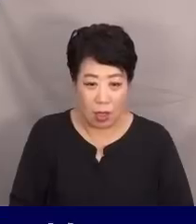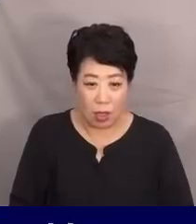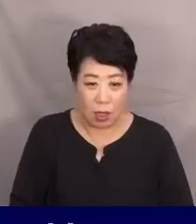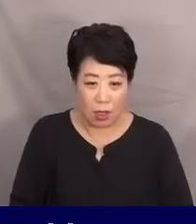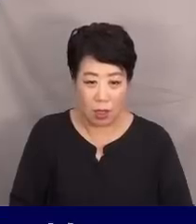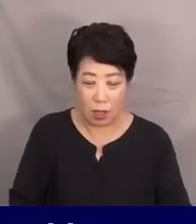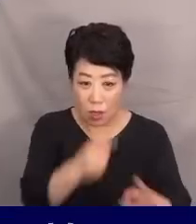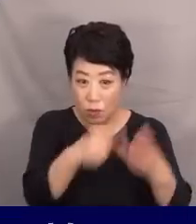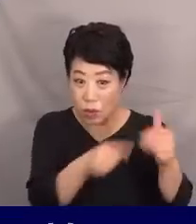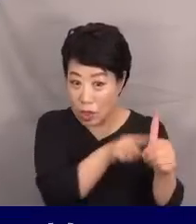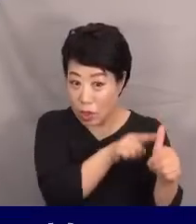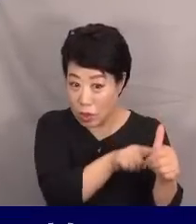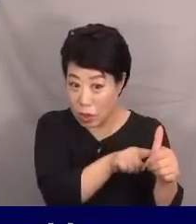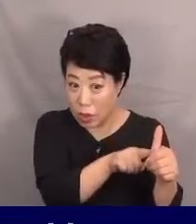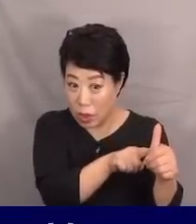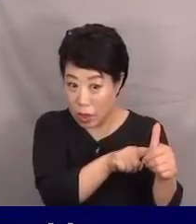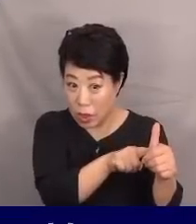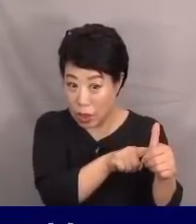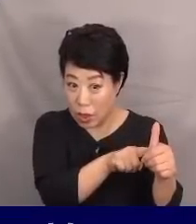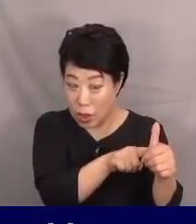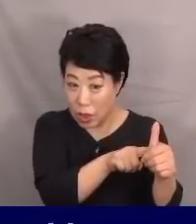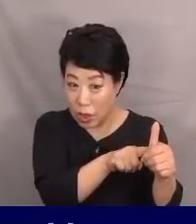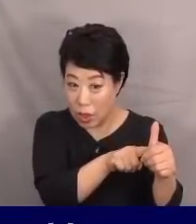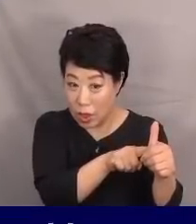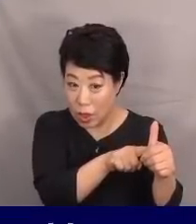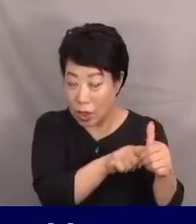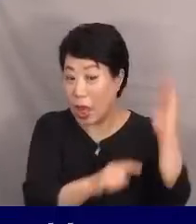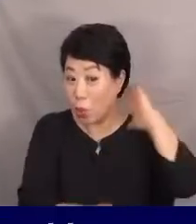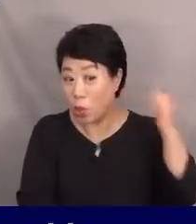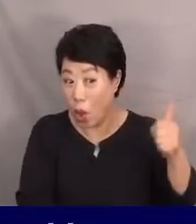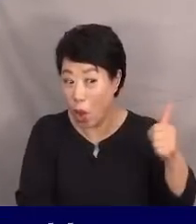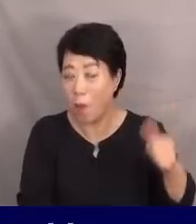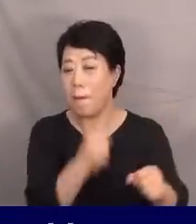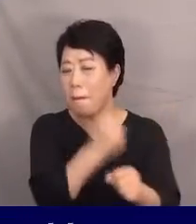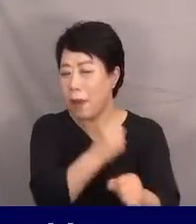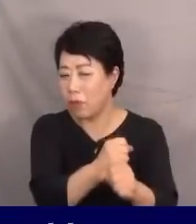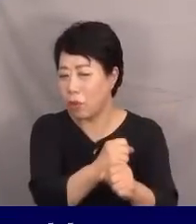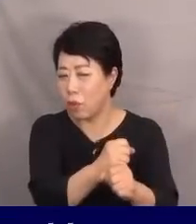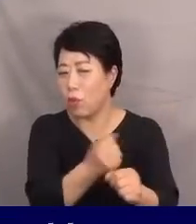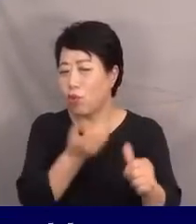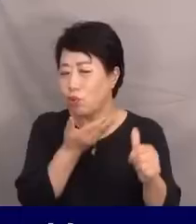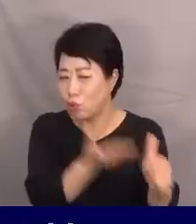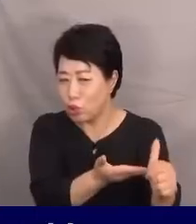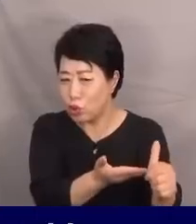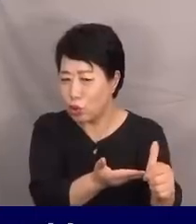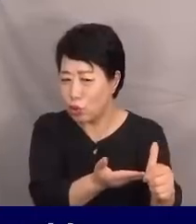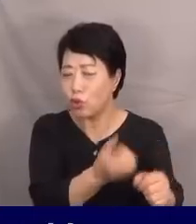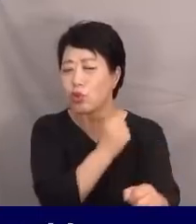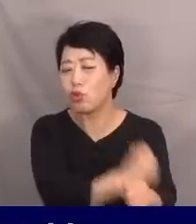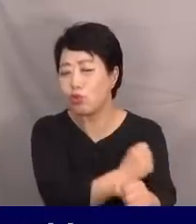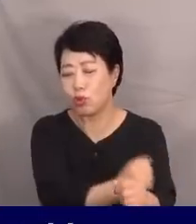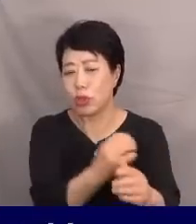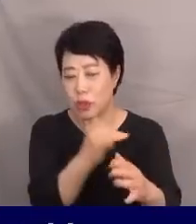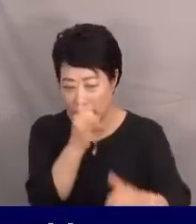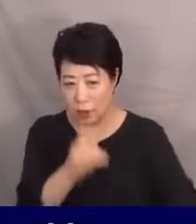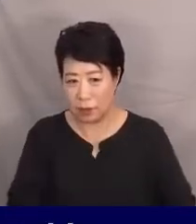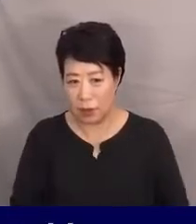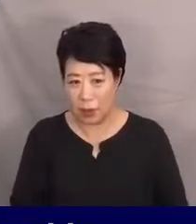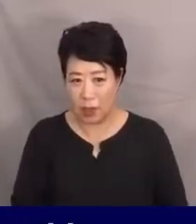윤석열 검찰 정권의 탄생의 일등공신으로 많은 것을 받아냈습니다. 첫 번째